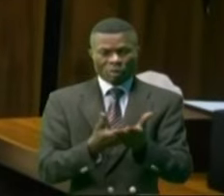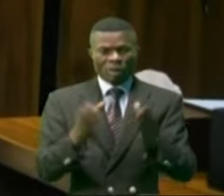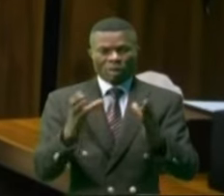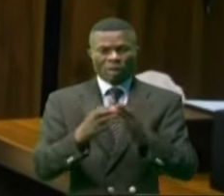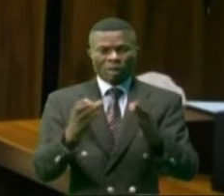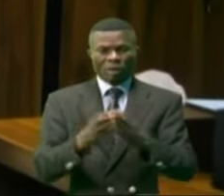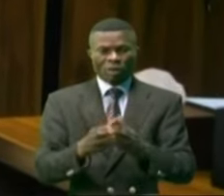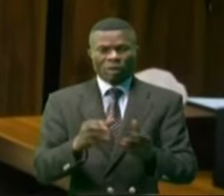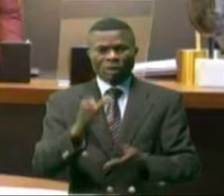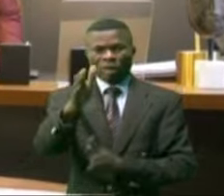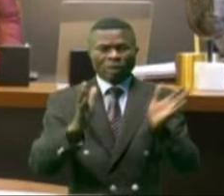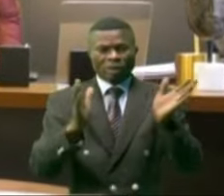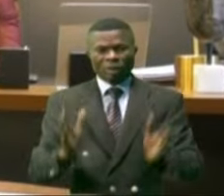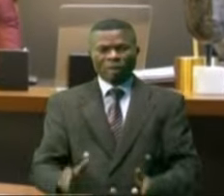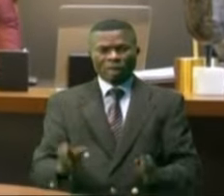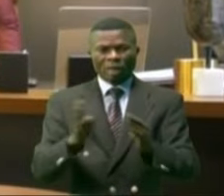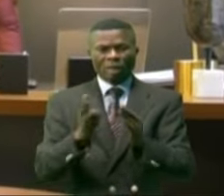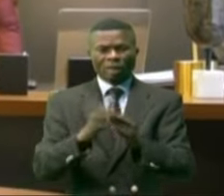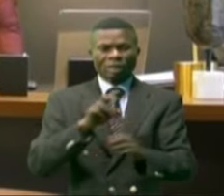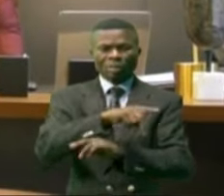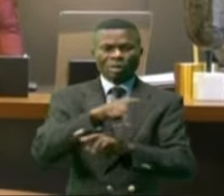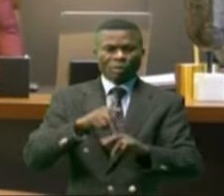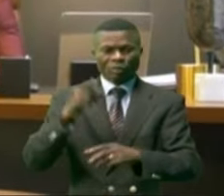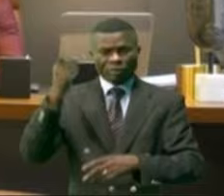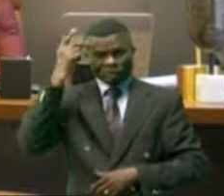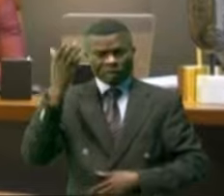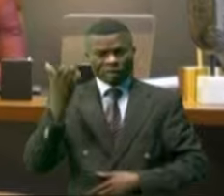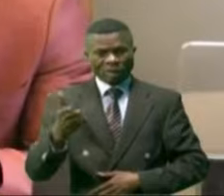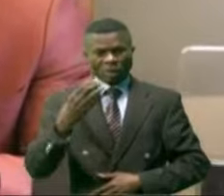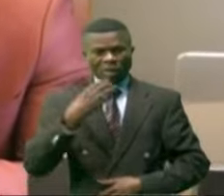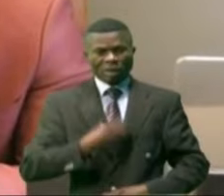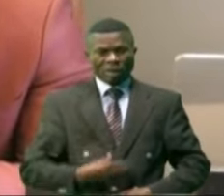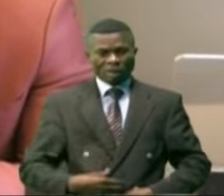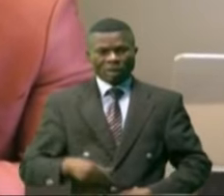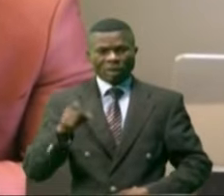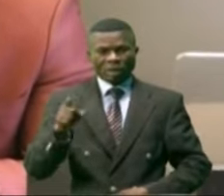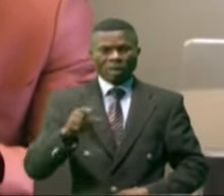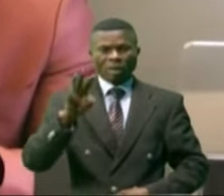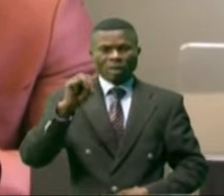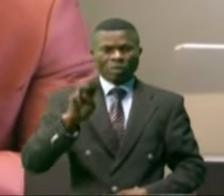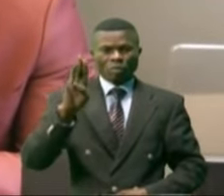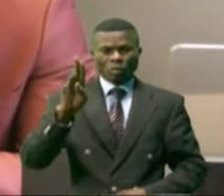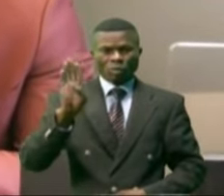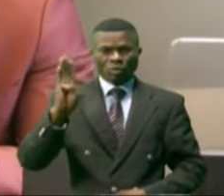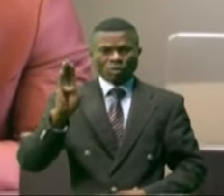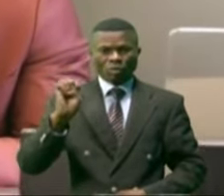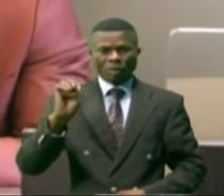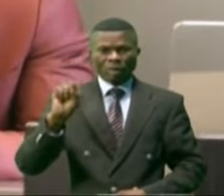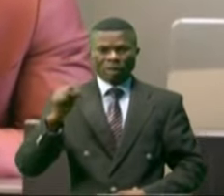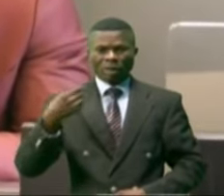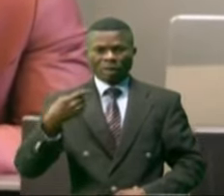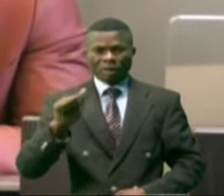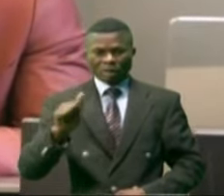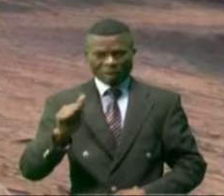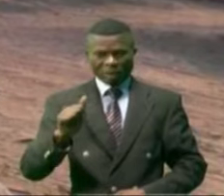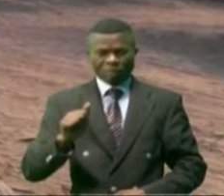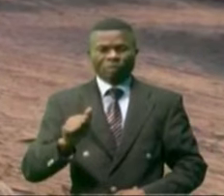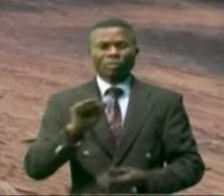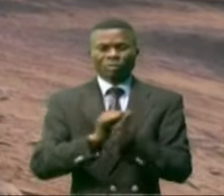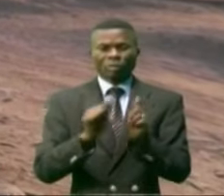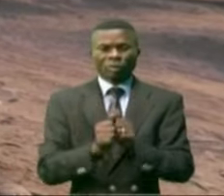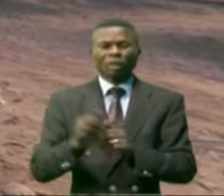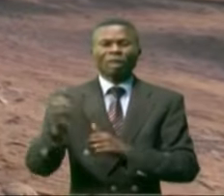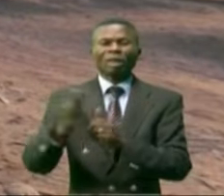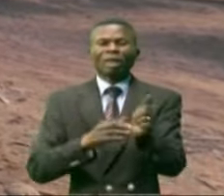les questeurs de l'Assemblée provinciale de Kinshasa, Maître Socrates Mubengai. Autre sujet évoqué, l'état de